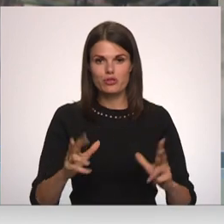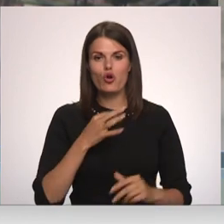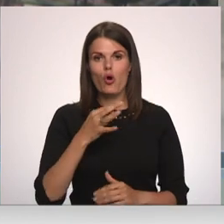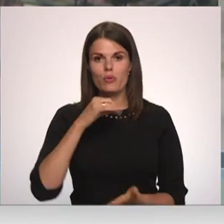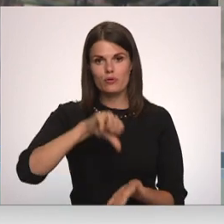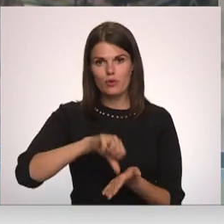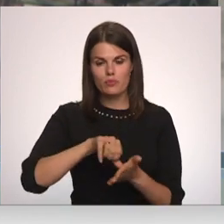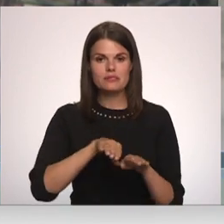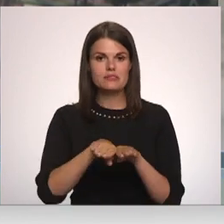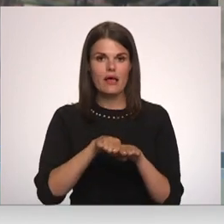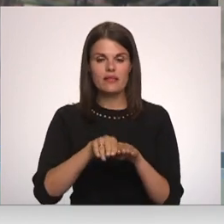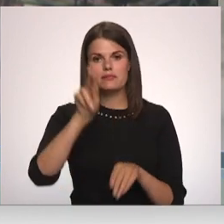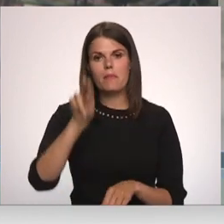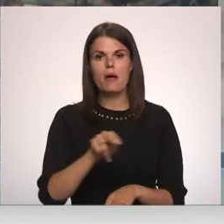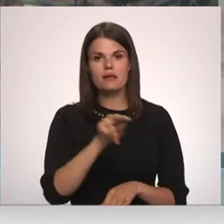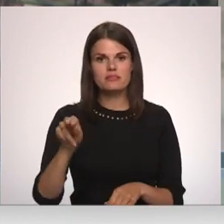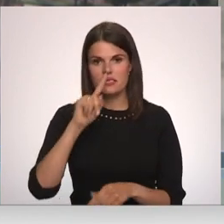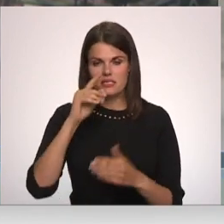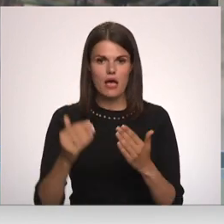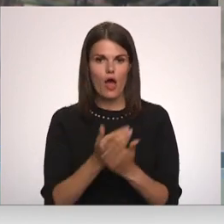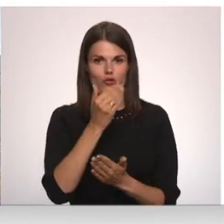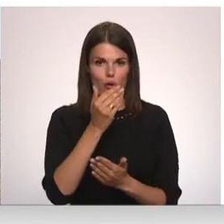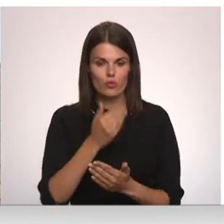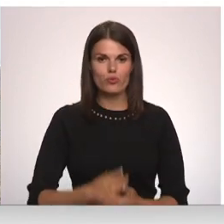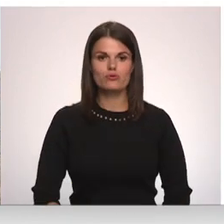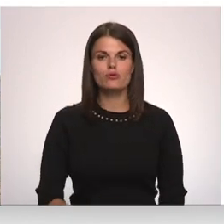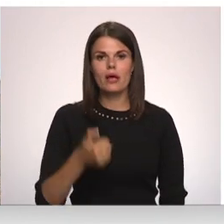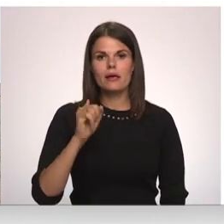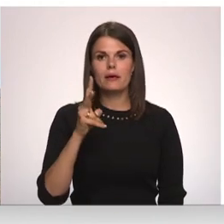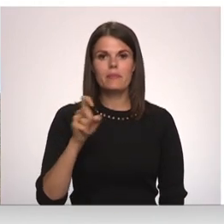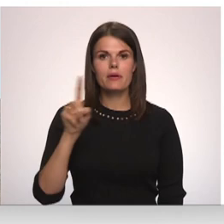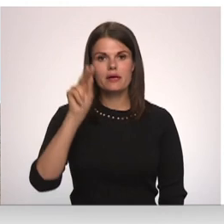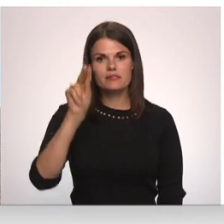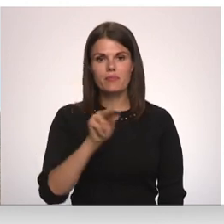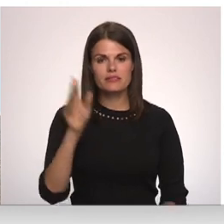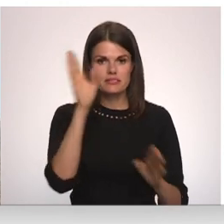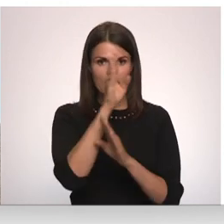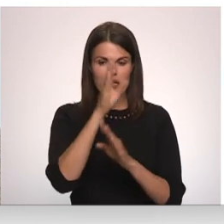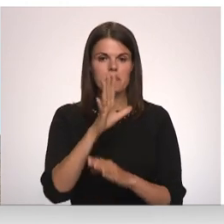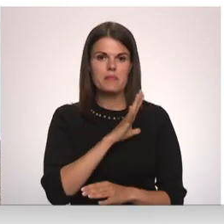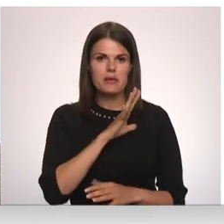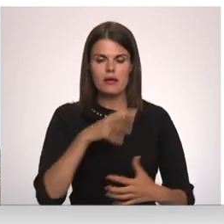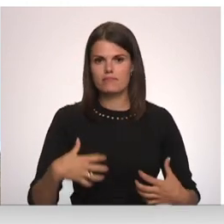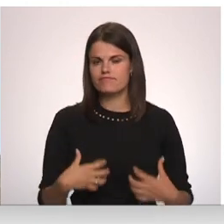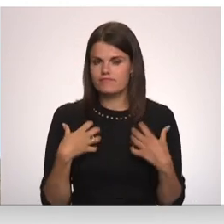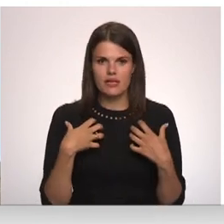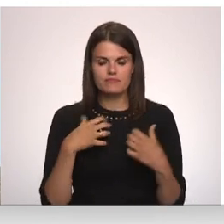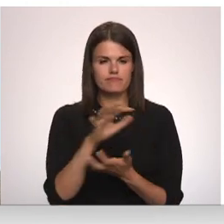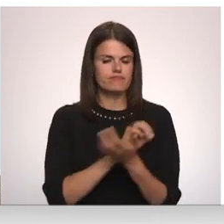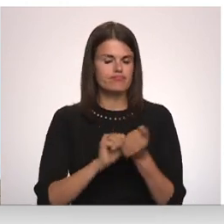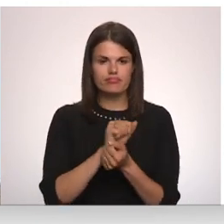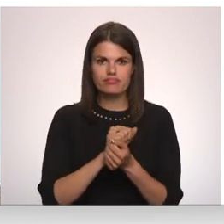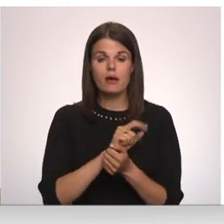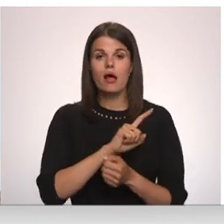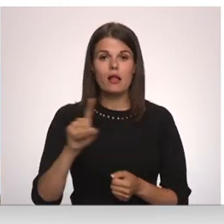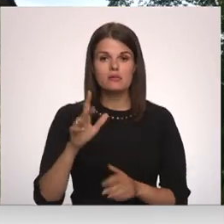nozīmībā salīdzina ar baznīcas atjaunošanu. Ģipkas baznīcas liktenis bija traģisks. Tā postīta vairāk kārt līdz pirms